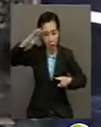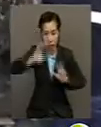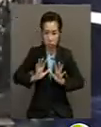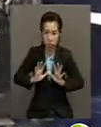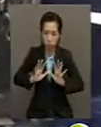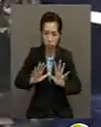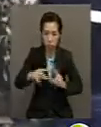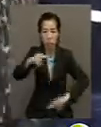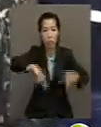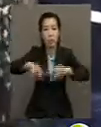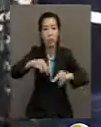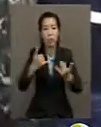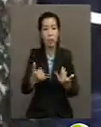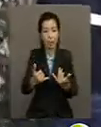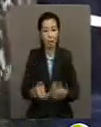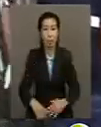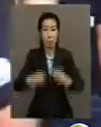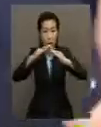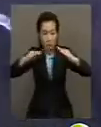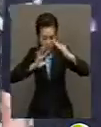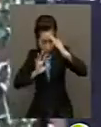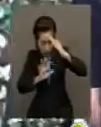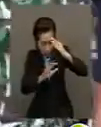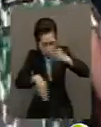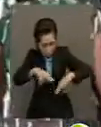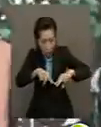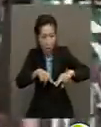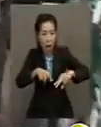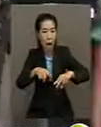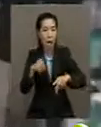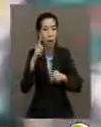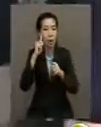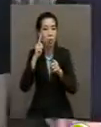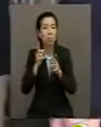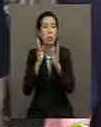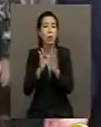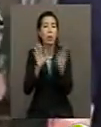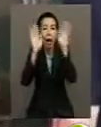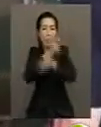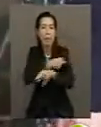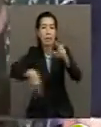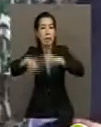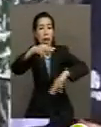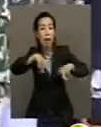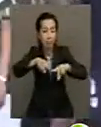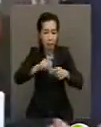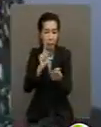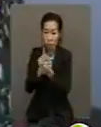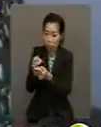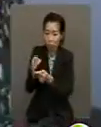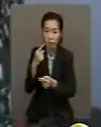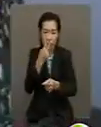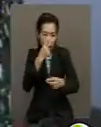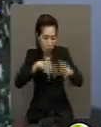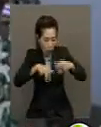ข้าไปขอตรวจค้นครับ พอเข้าไปตรวจค้นก็เหลือแต่คนที่เฝ้าโกดังอยู่นะครับตรวจเข้าไปก็ไป